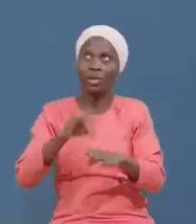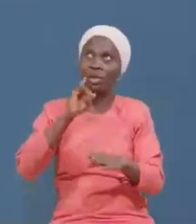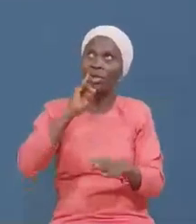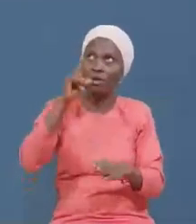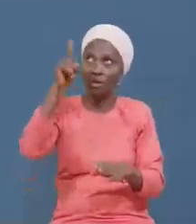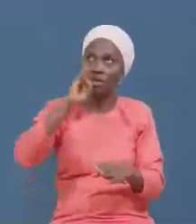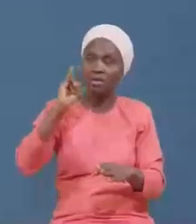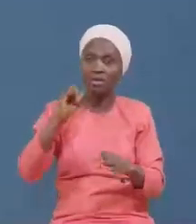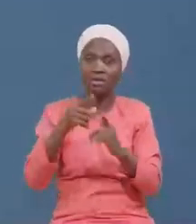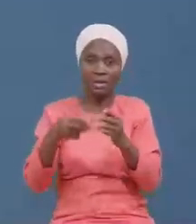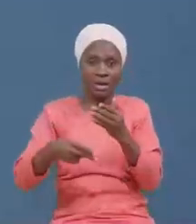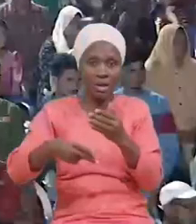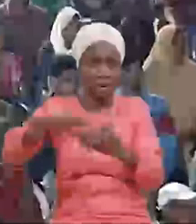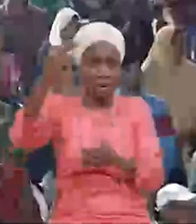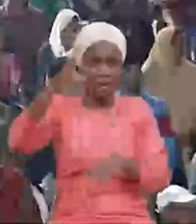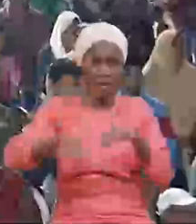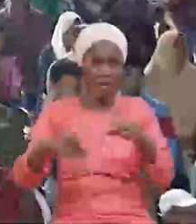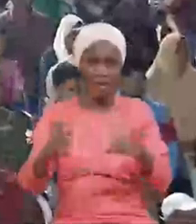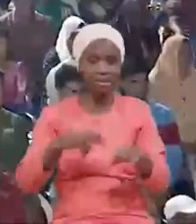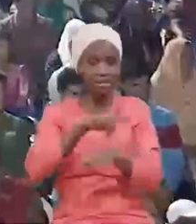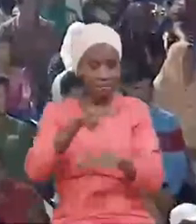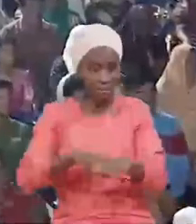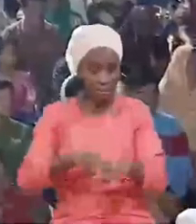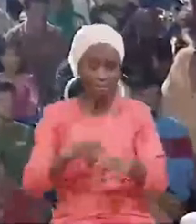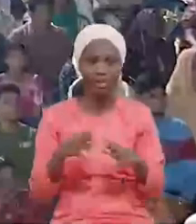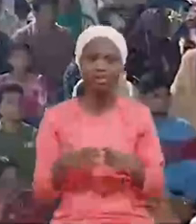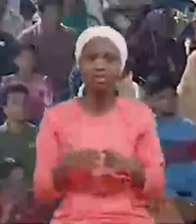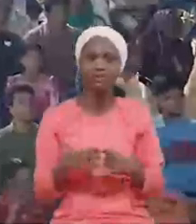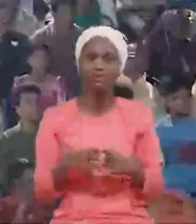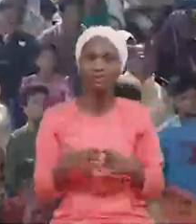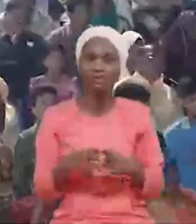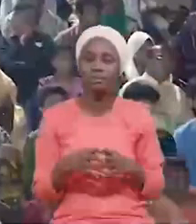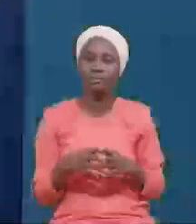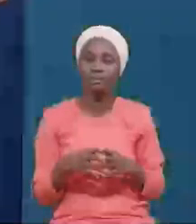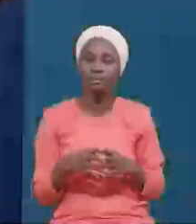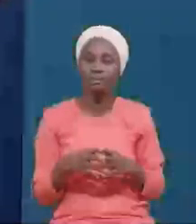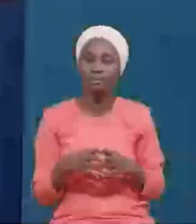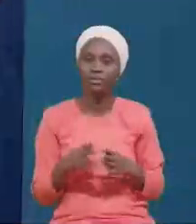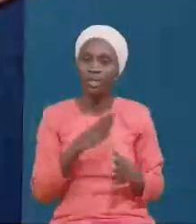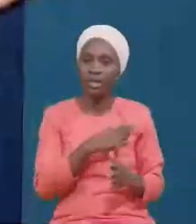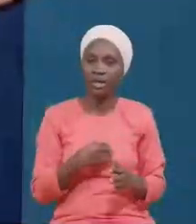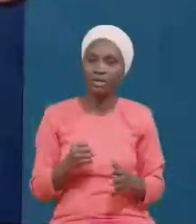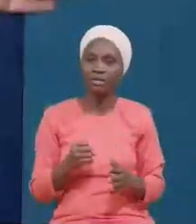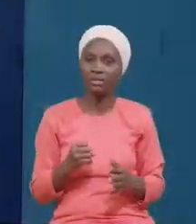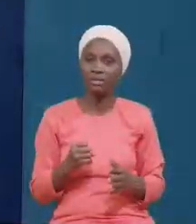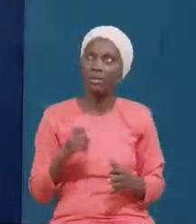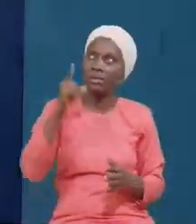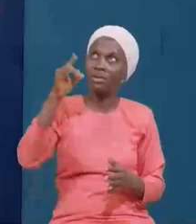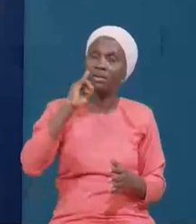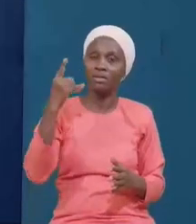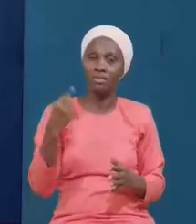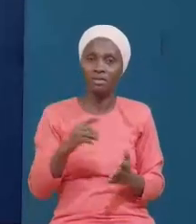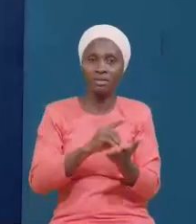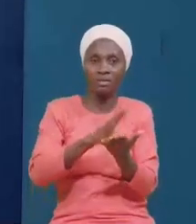surnaturel est plus loin, est plus élevé de la terre que la terre. Et